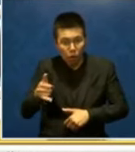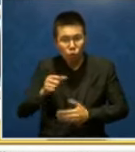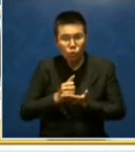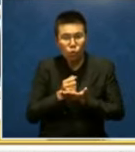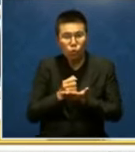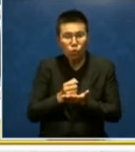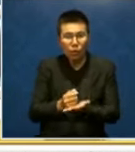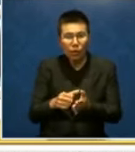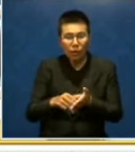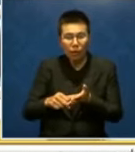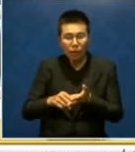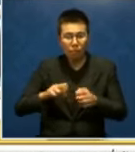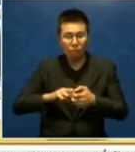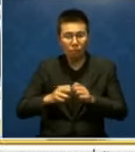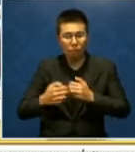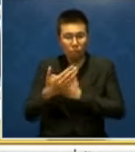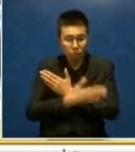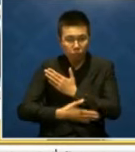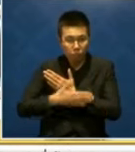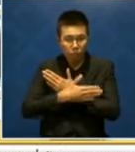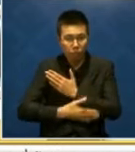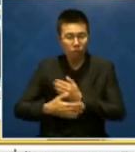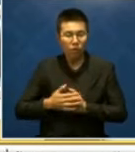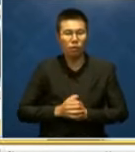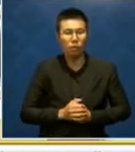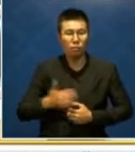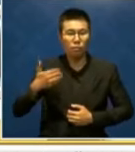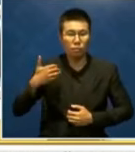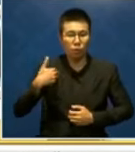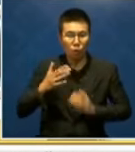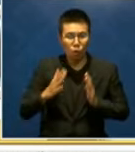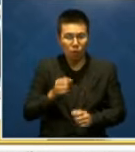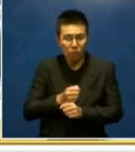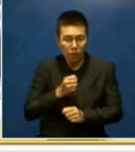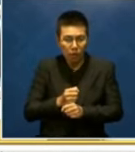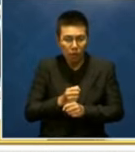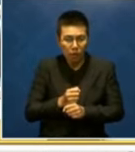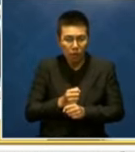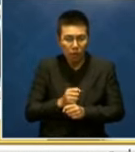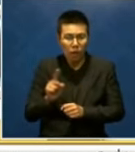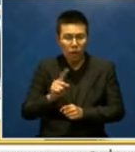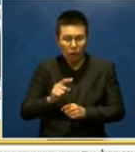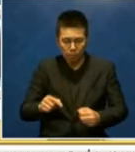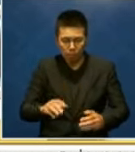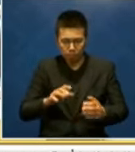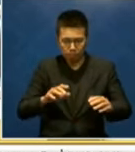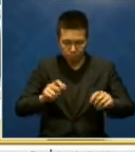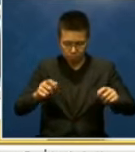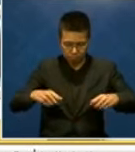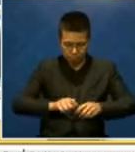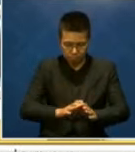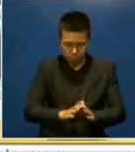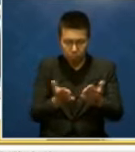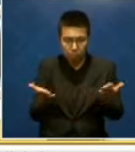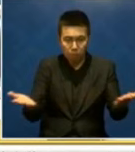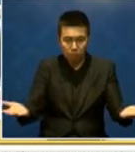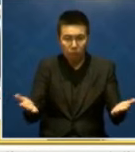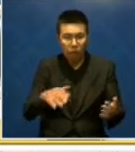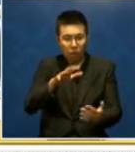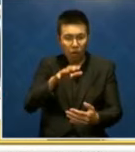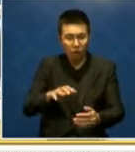เรื่องพื้นที่รถไฟเจ้าหน้าที่เอาแผนที่มาต้องใช้ไม้ไผ่เปิดครับท่าน